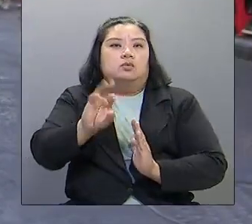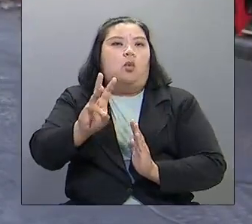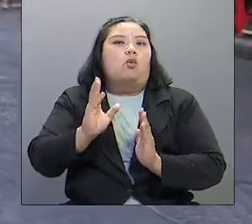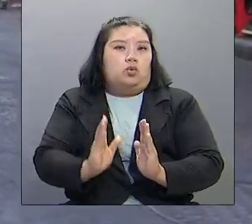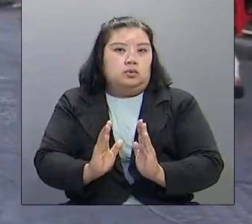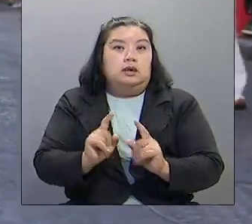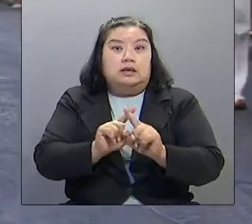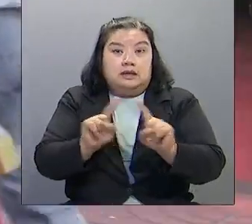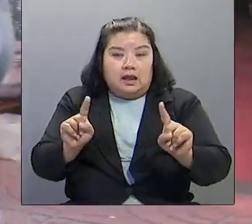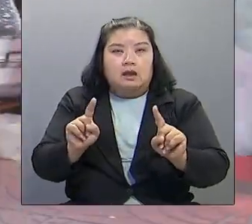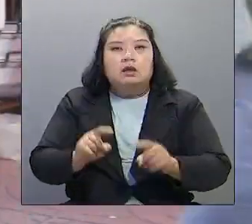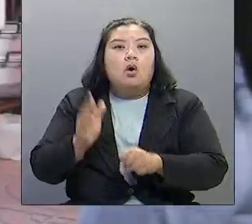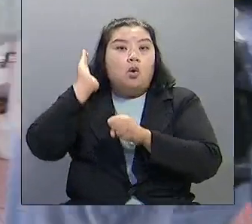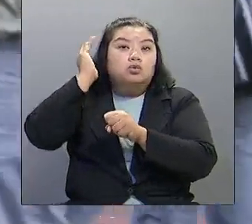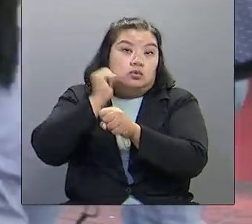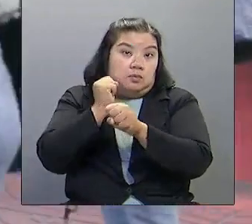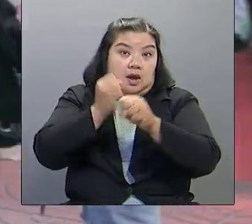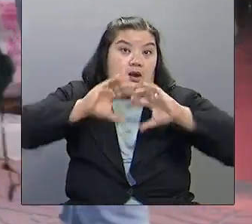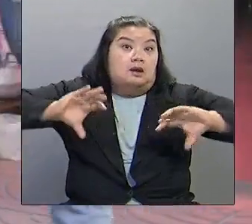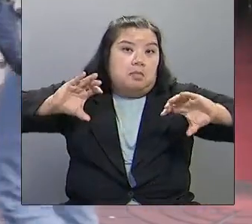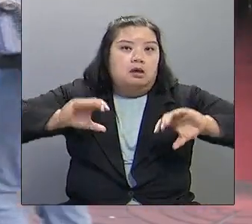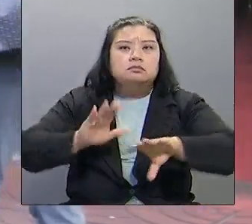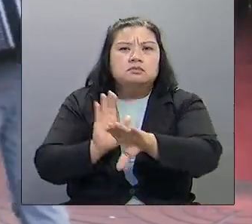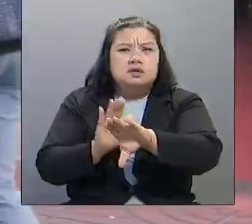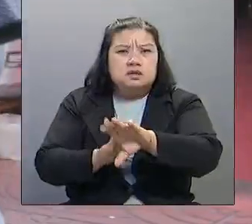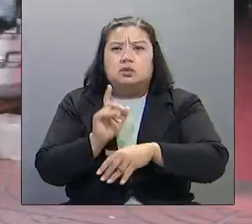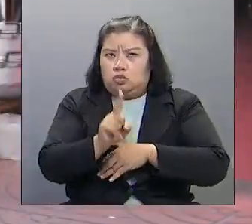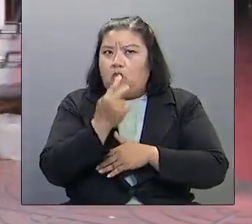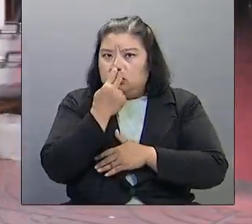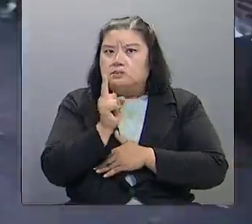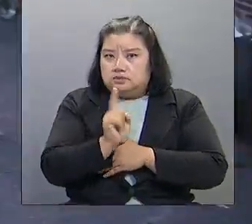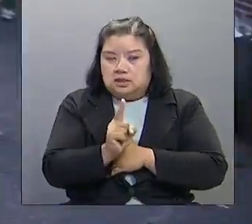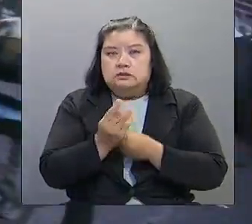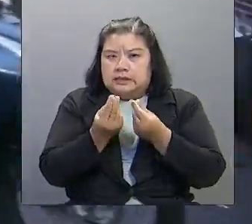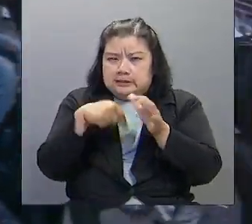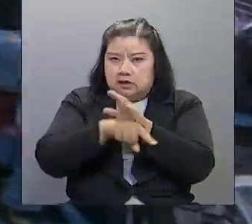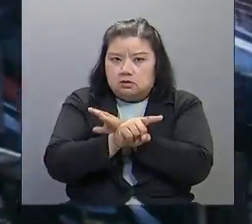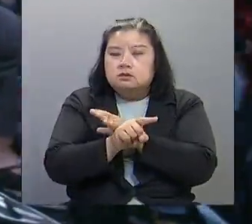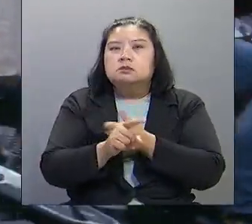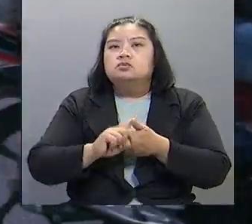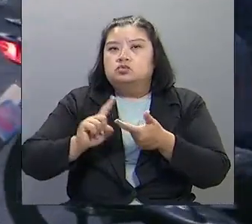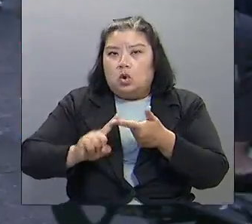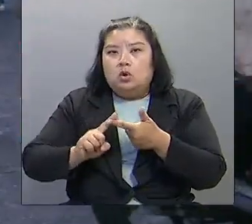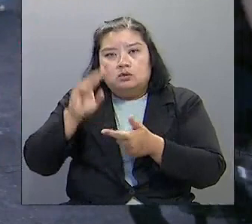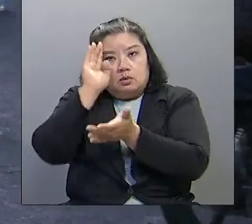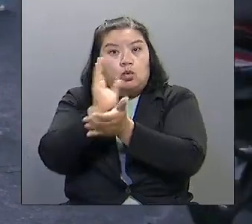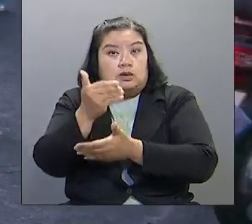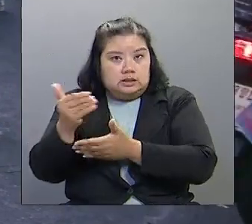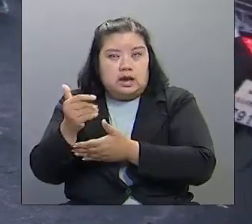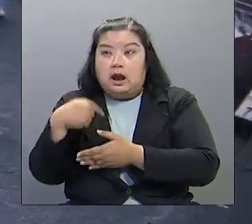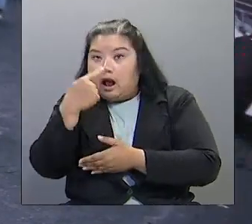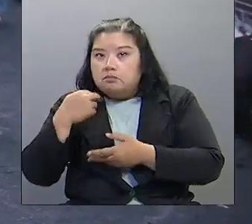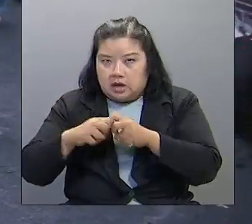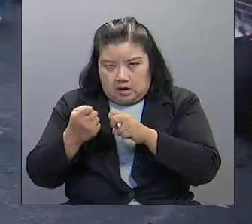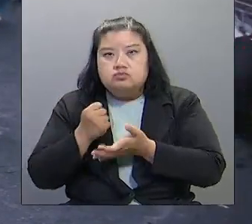ประจำสำนักนายกรัฐมนตรีกำชับให้ดูแลเรื่องนี้เหมือนกันค่ะส่วนสำนักงานตำรวจแห่งชาติก็จะให้ความร่วมมือกับหน่วยงานที่เกี่ยวข้อง